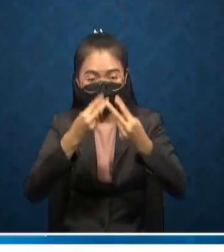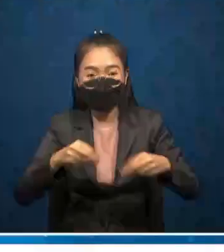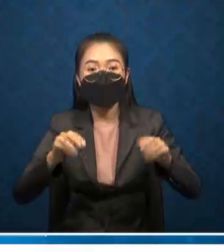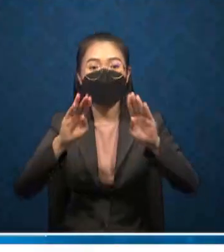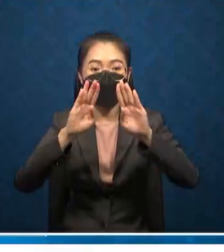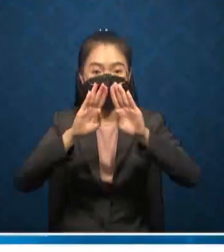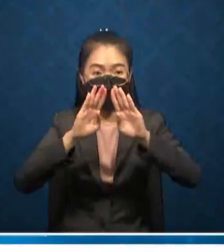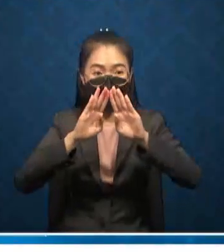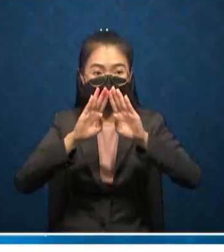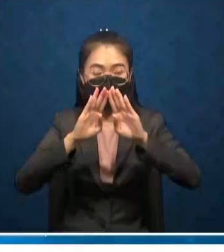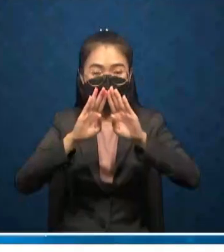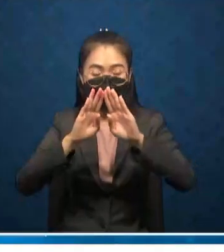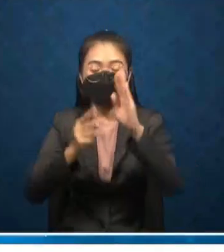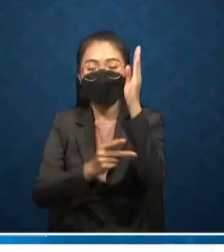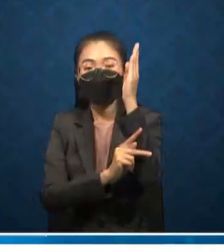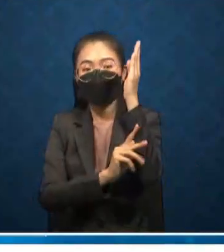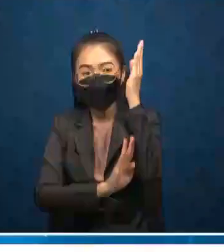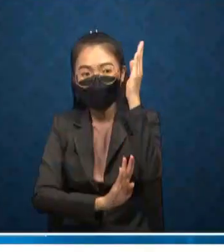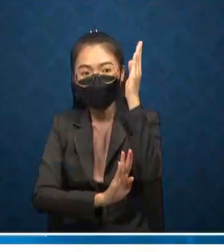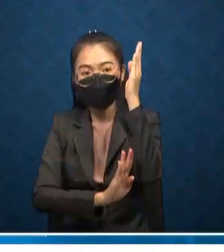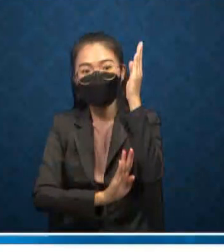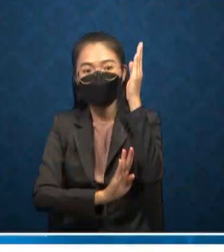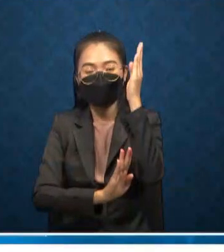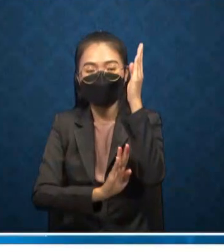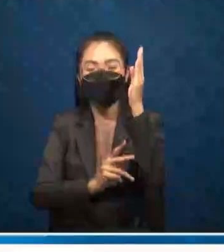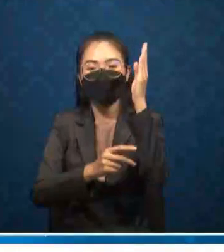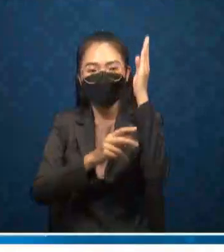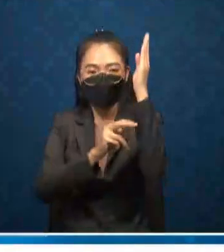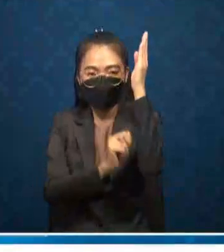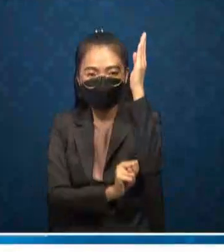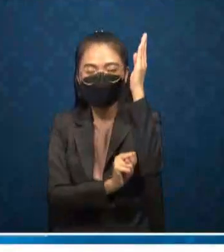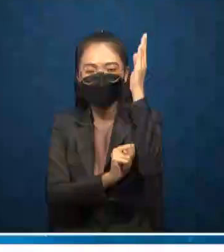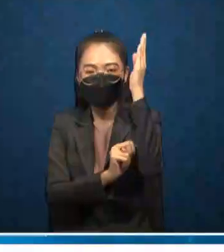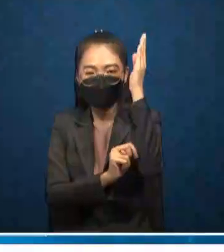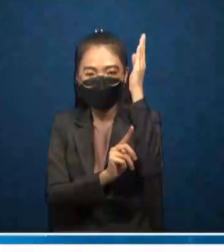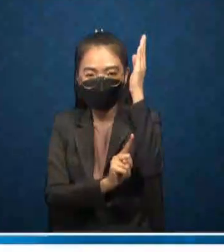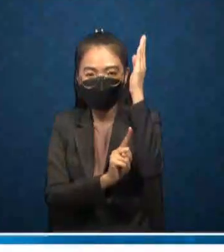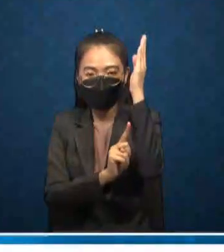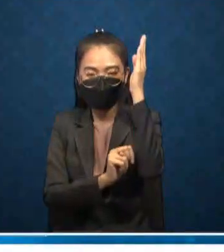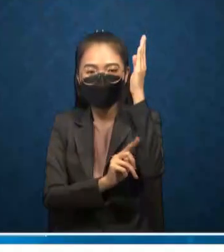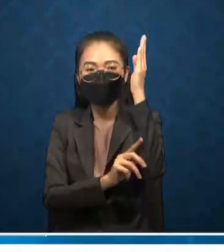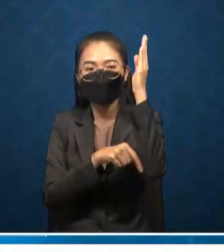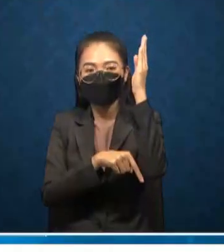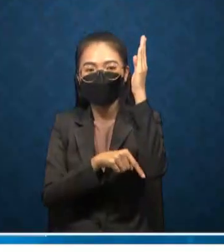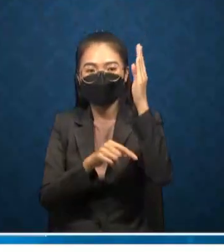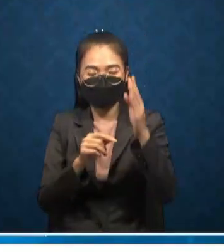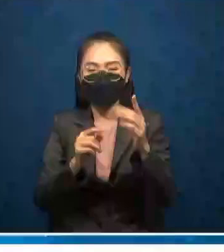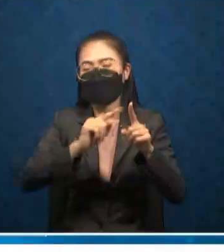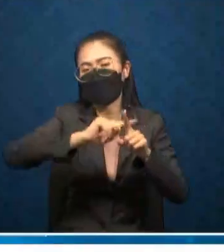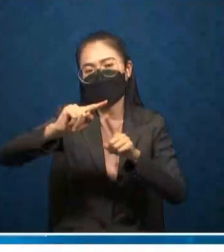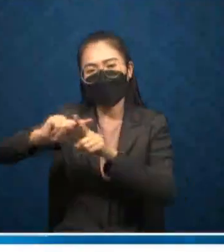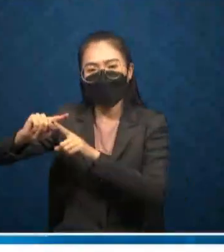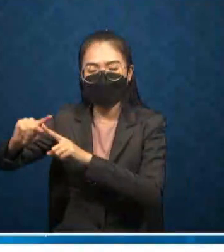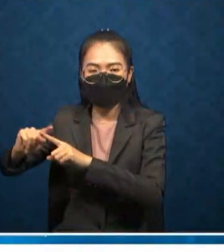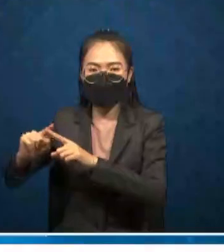สถานีภูมิปัญญาได้ขิงที่นครปฐมทุ่งหยีเพลงเกาะลันตานะคะทุ่งสงหลาด